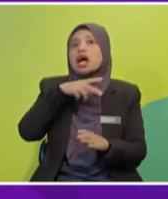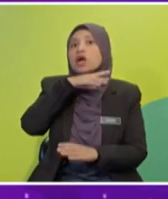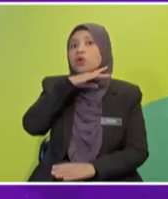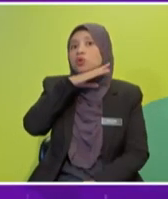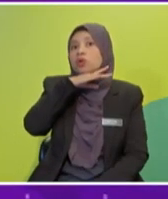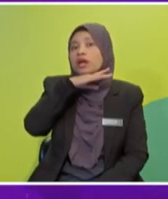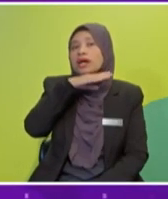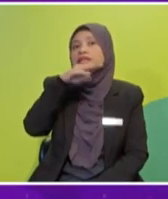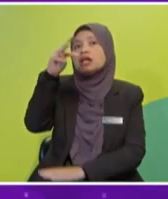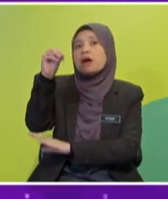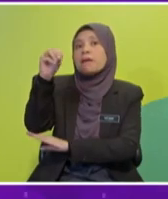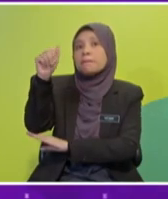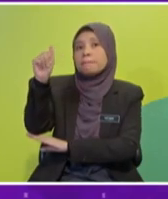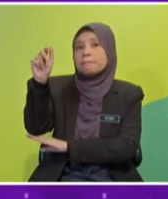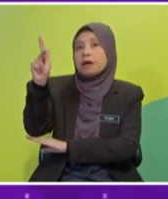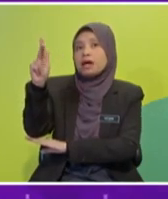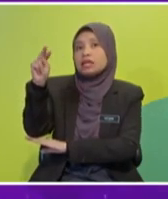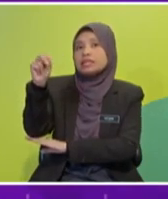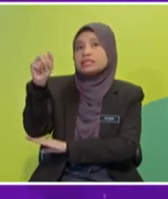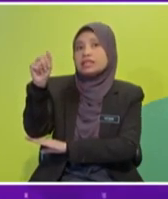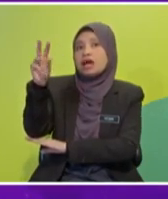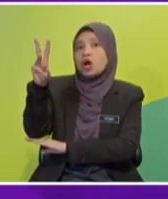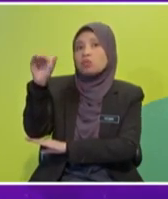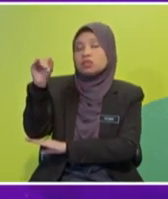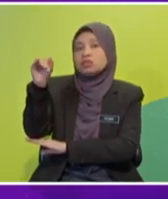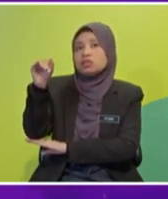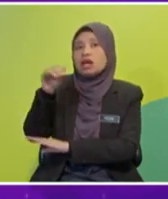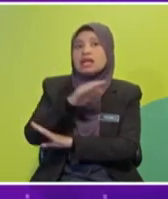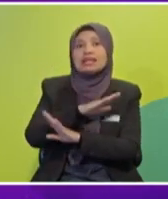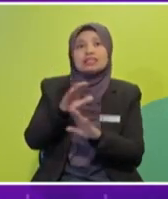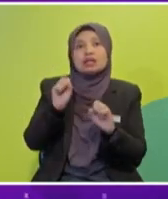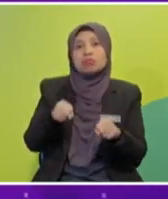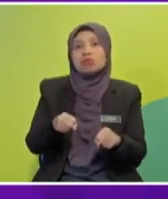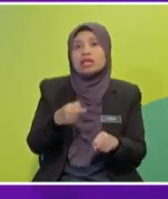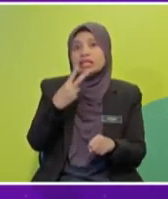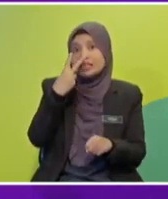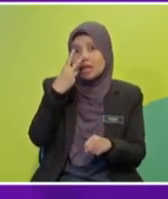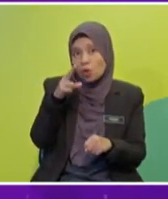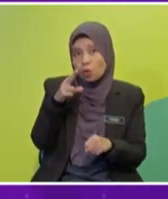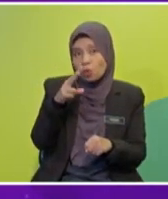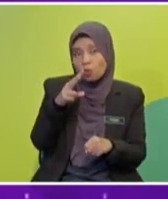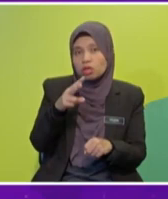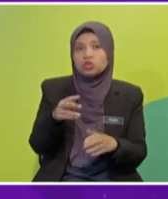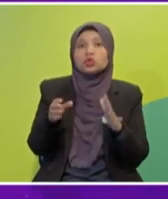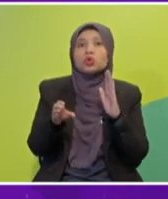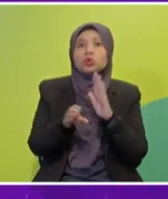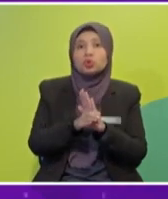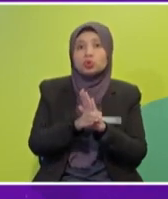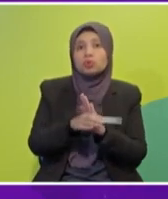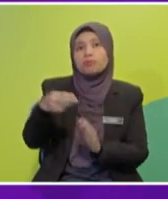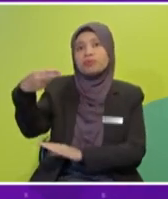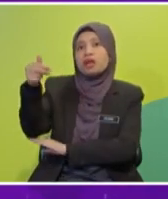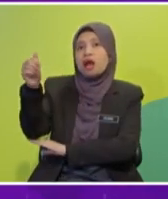Iaitu kekotoran, iaitu sesuatu yang tidak dapat dicapai oleh panca indera. Seperti hadas kecil atau